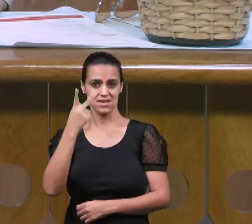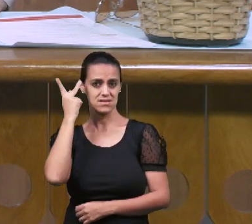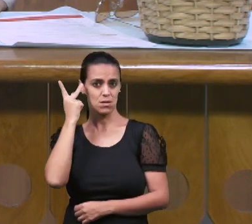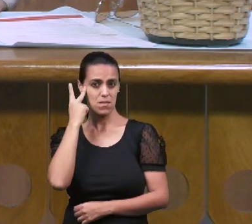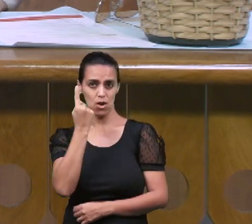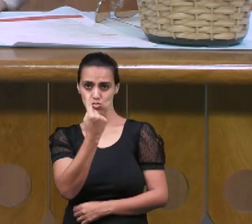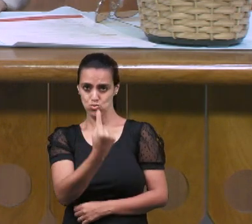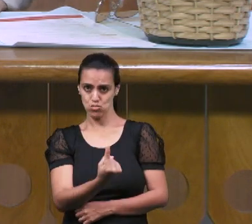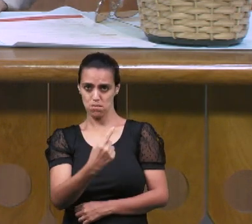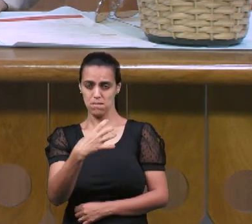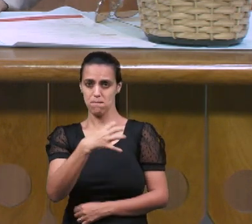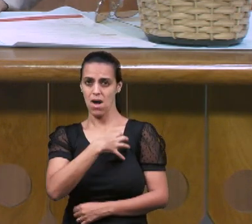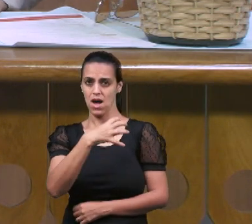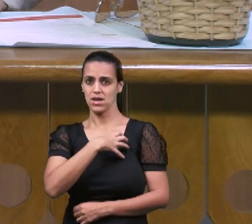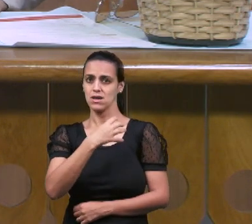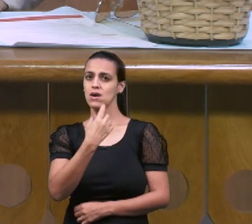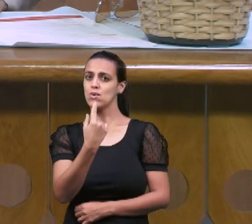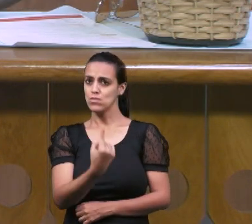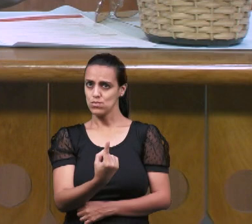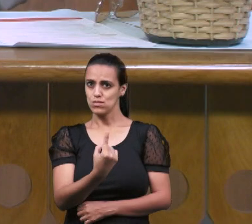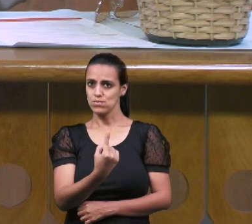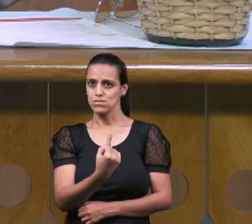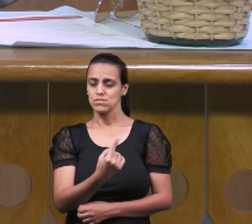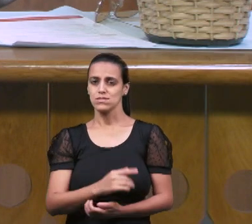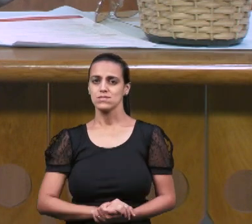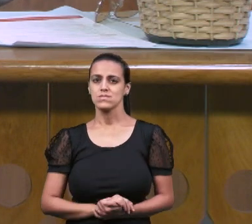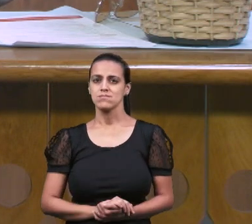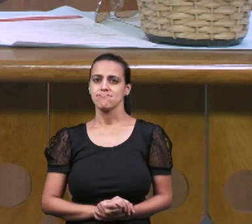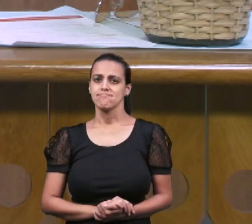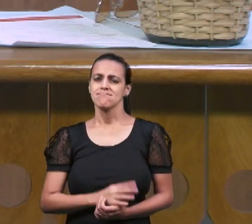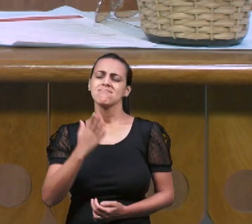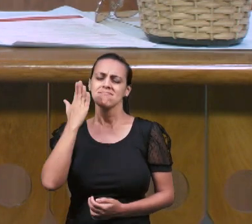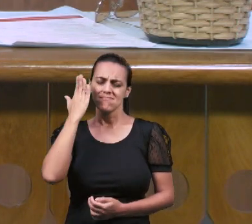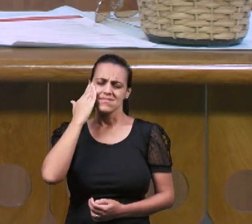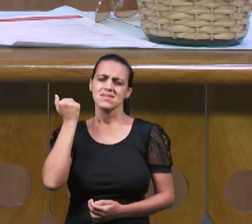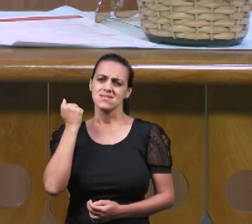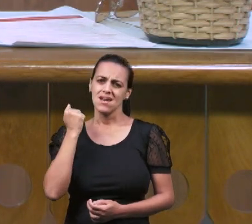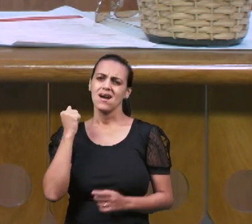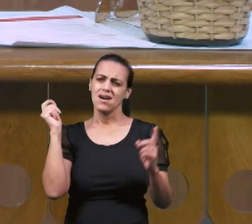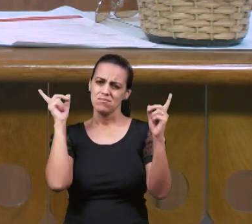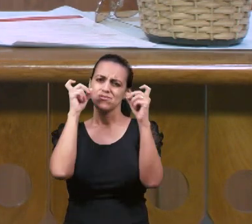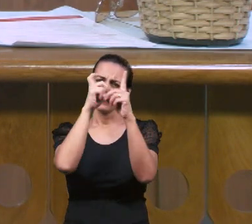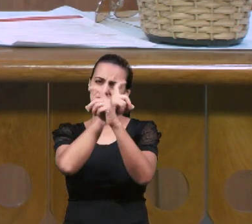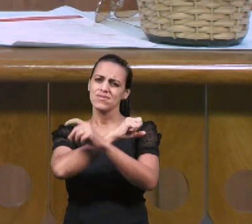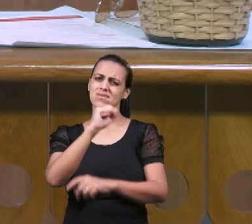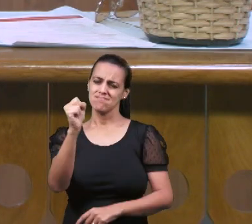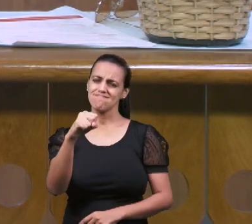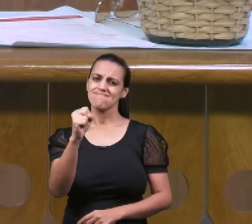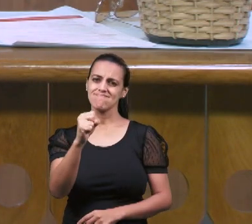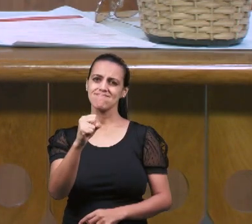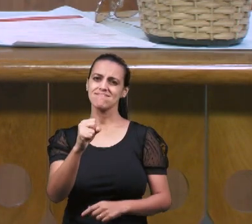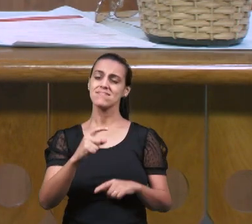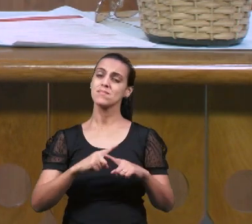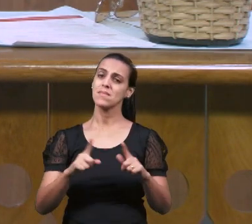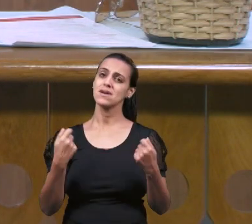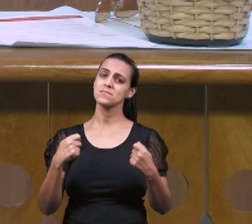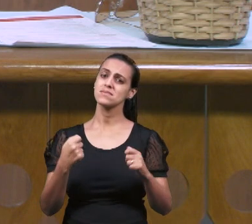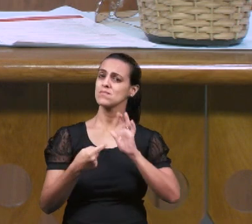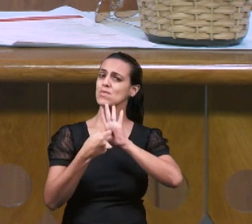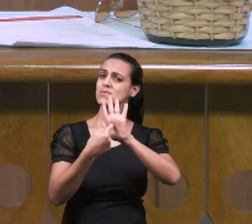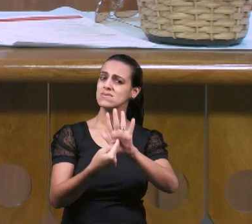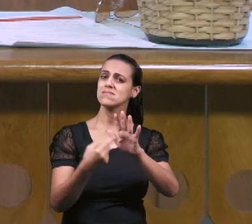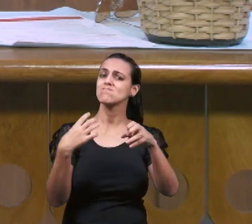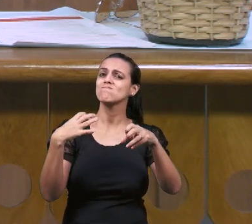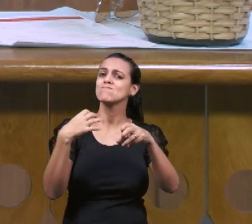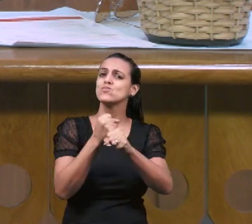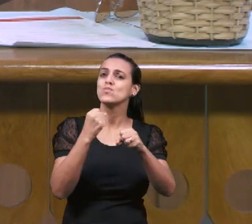Nous savons parfaitement des difficultés de ces participations Mais nous devons apporter ici les chiffres afin